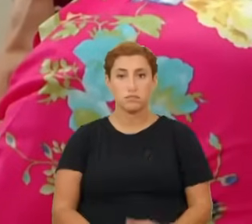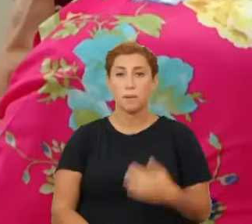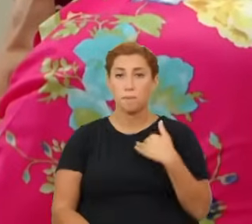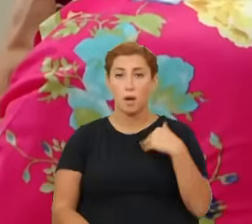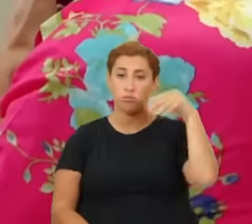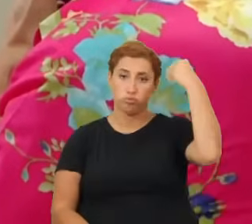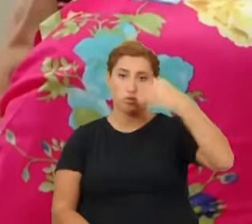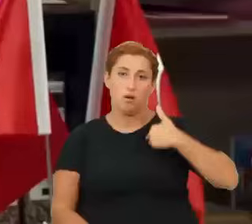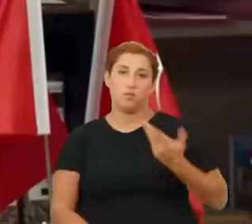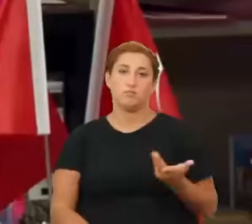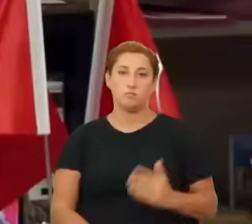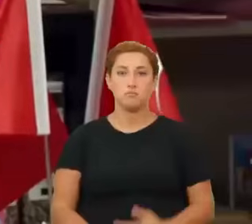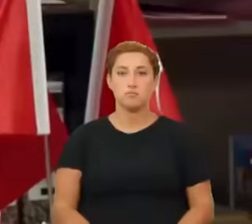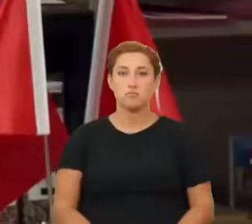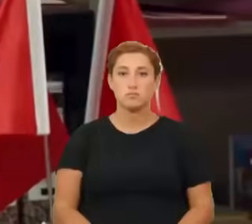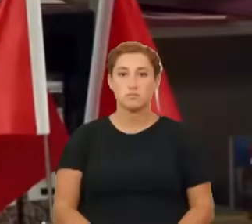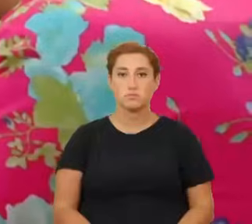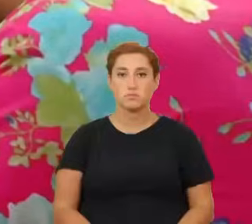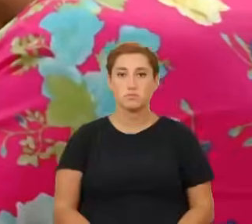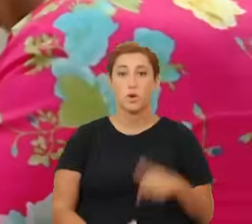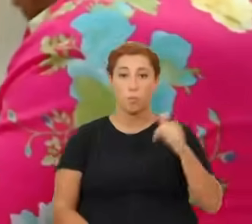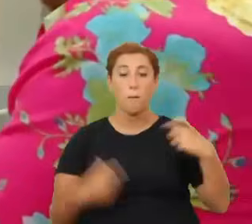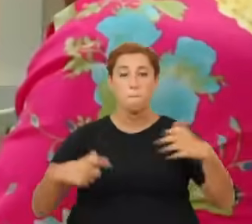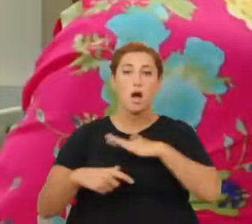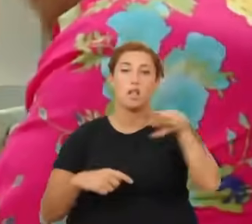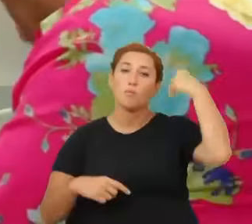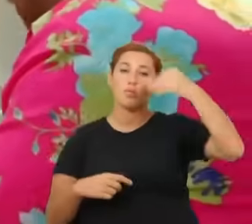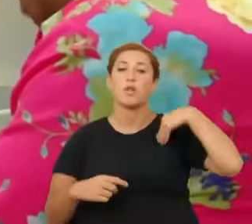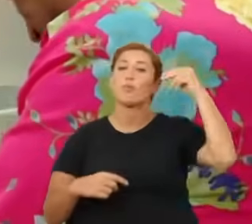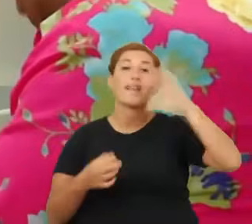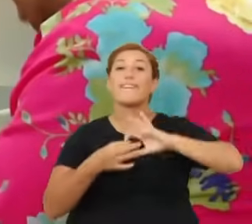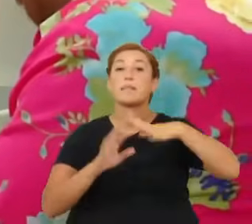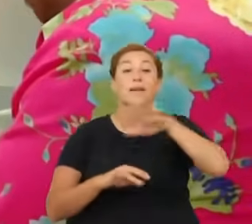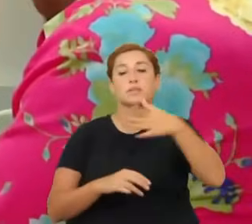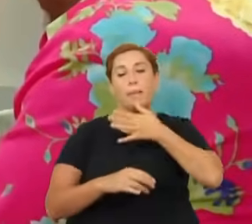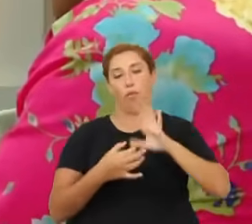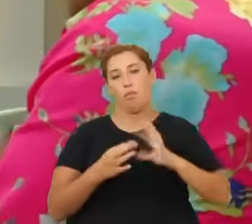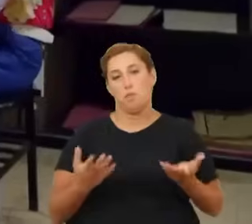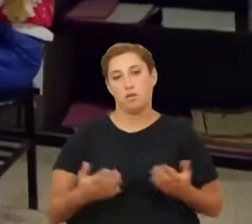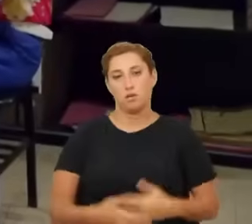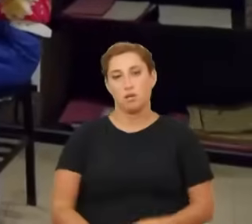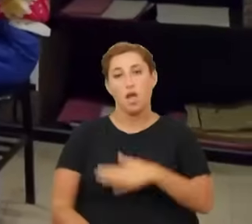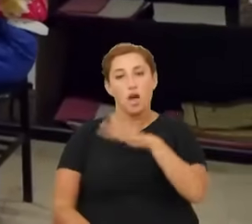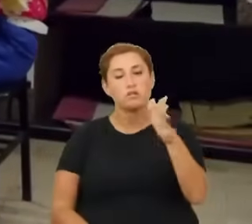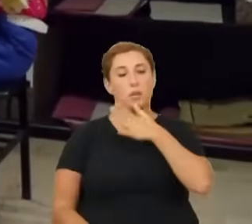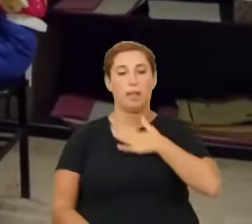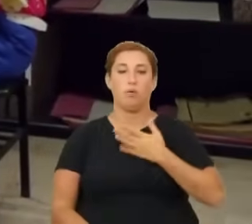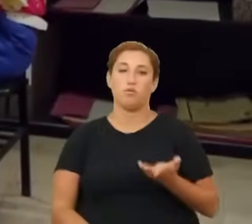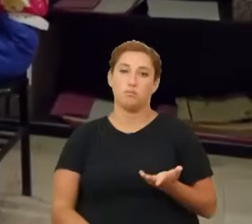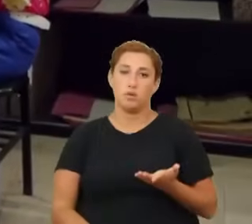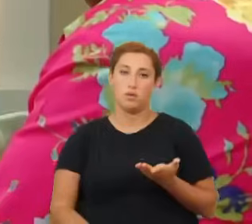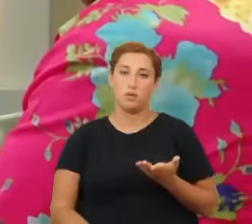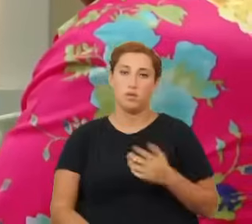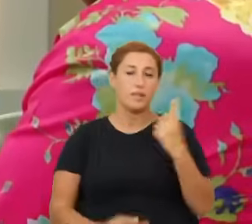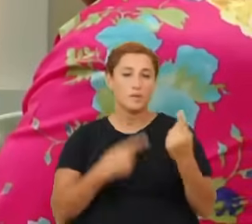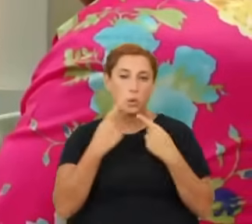Ben muhtarım ya. Bu mahallenin muhtarıyım. Muhtar ne demek? Her şeyi biliyor demek ya. Her şeyi biliyorum ya. O da fısır